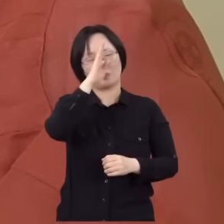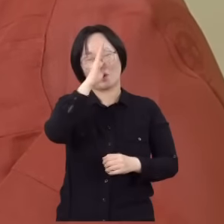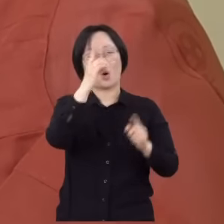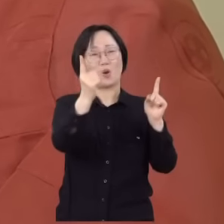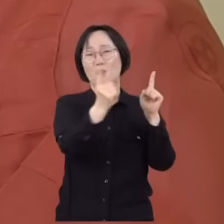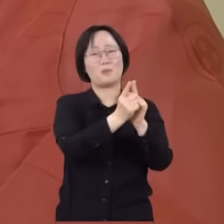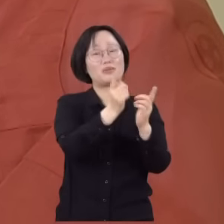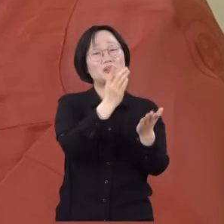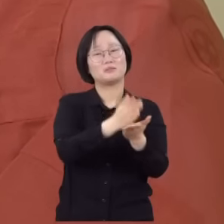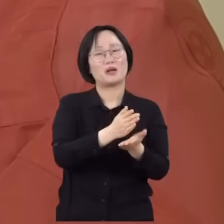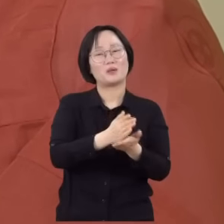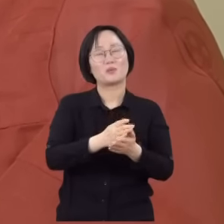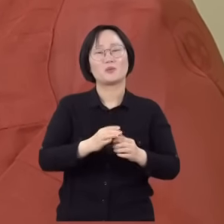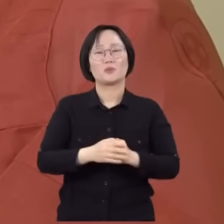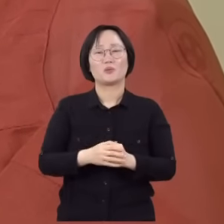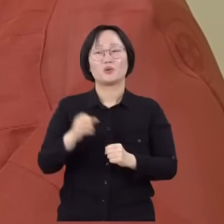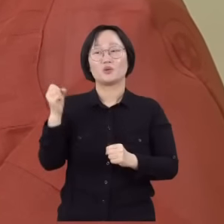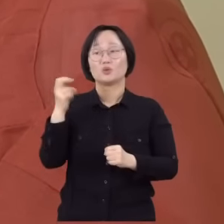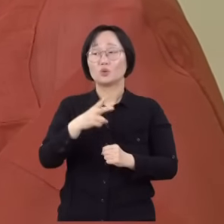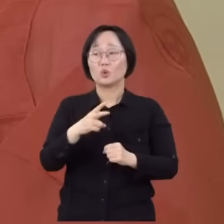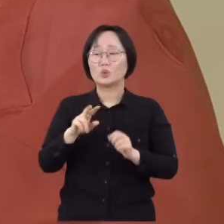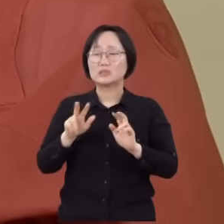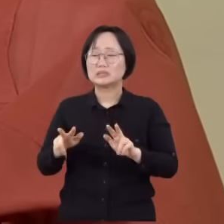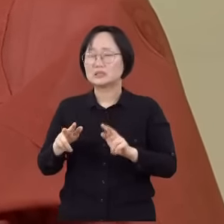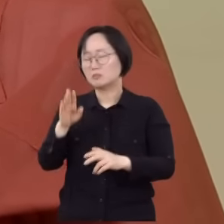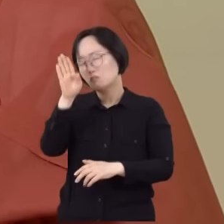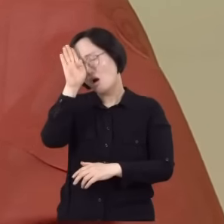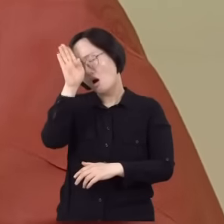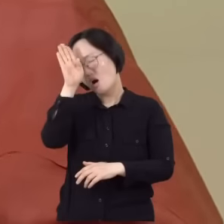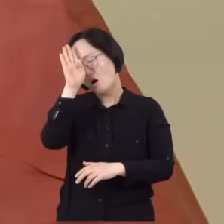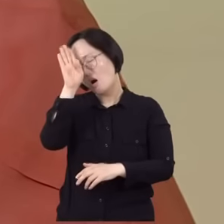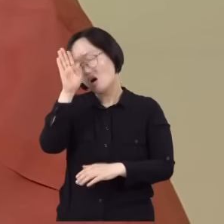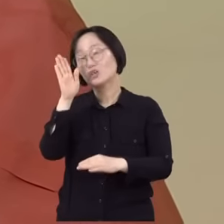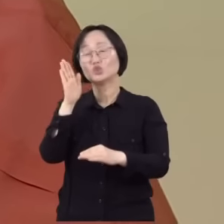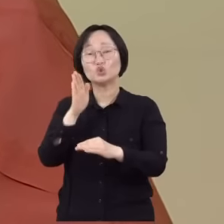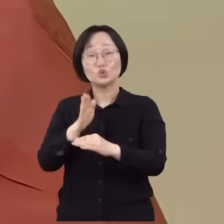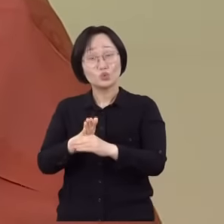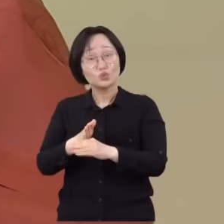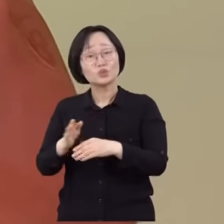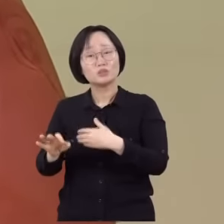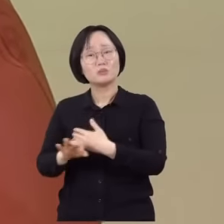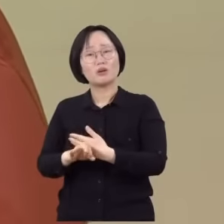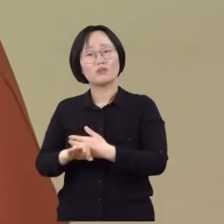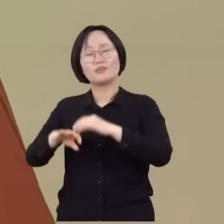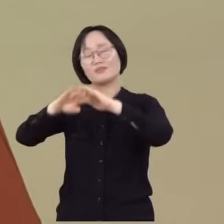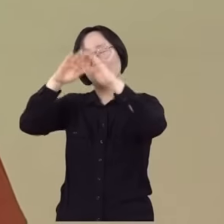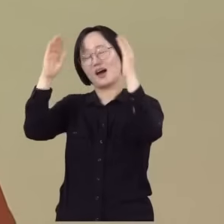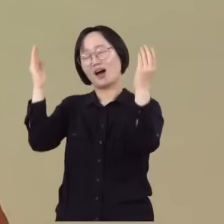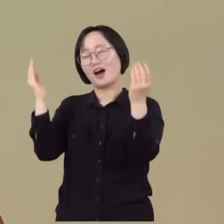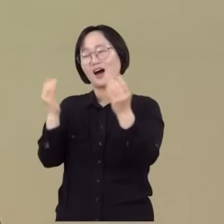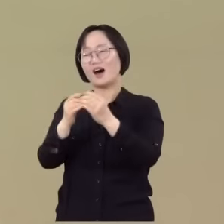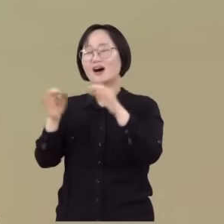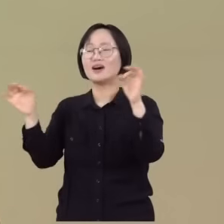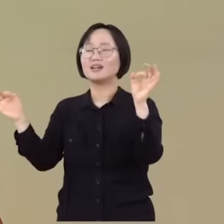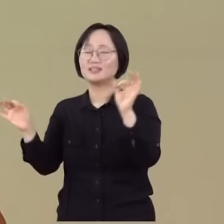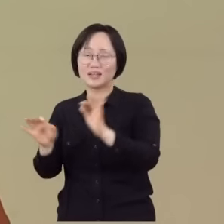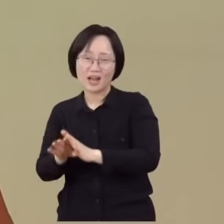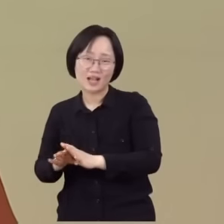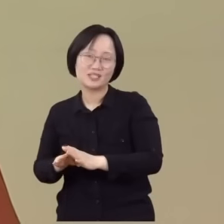있는 병은 그 있던 병들 모두 다 싹 사라지기에 우리